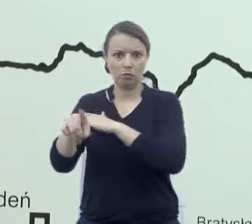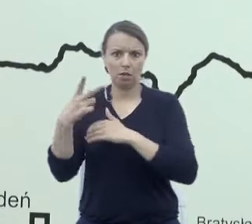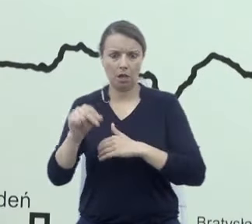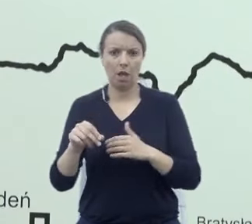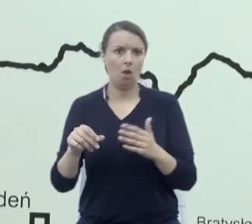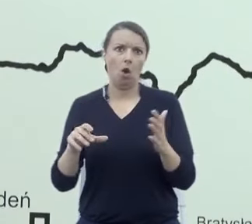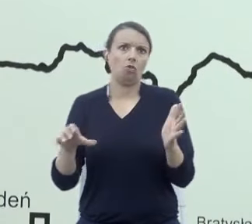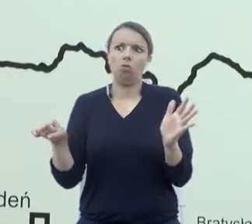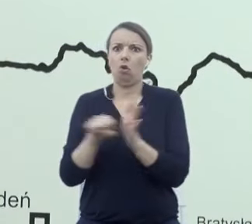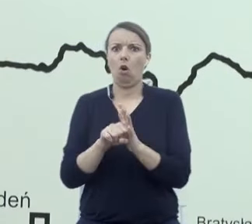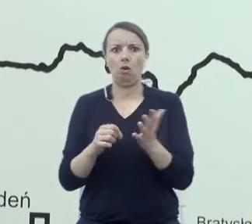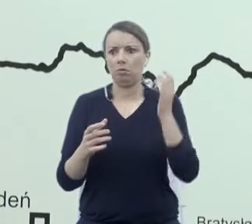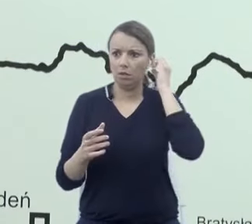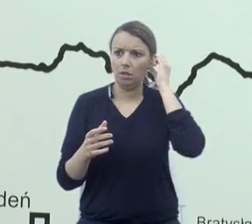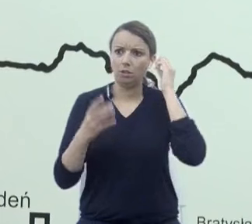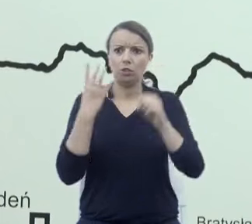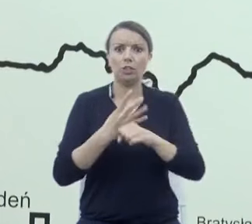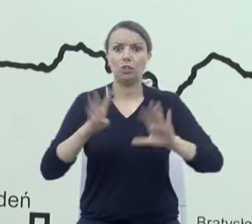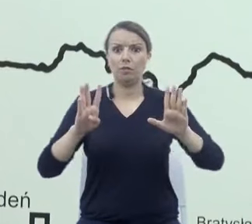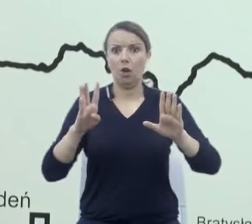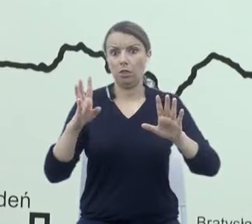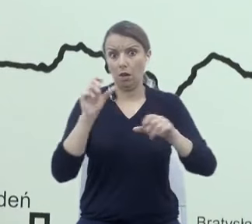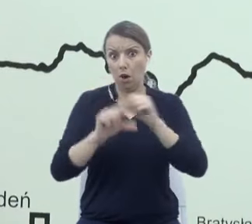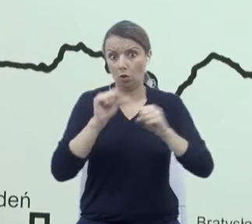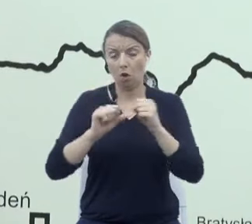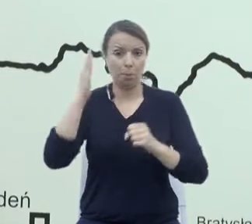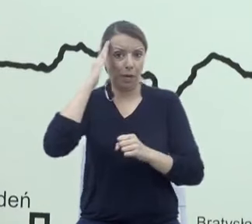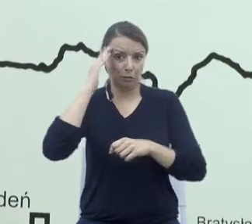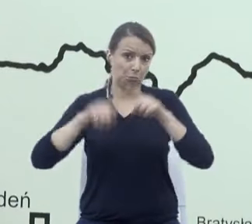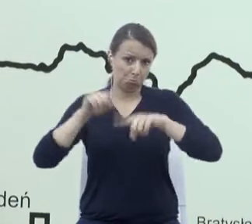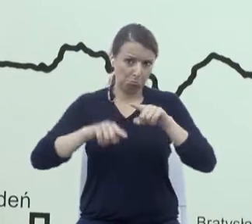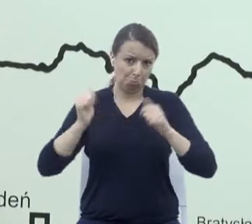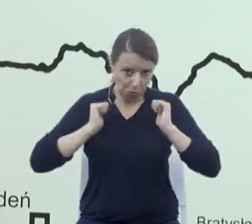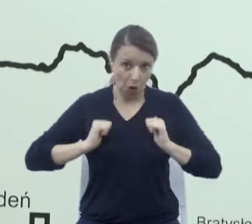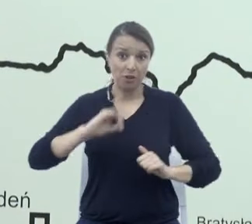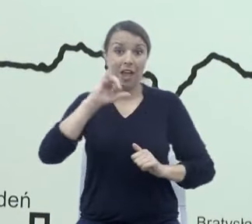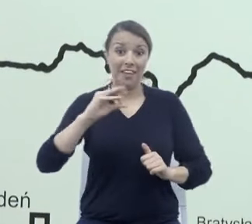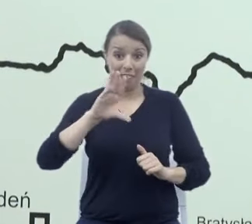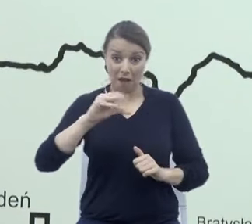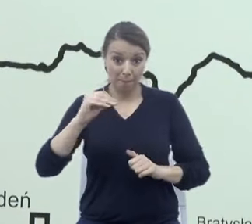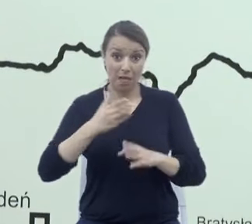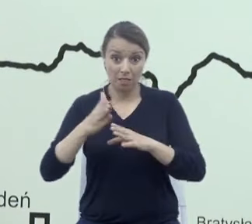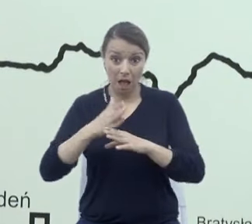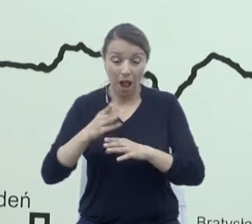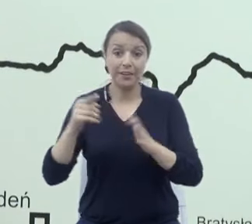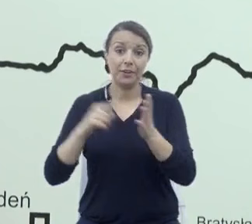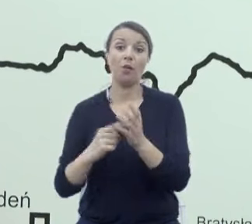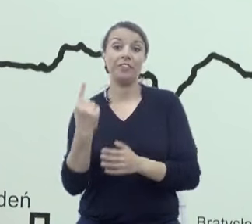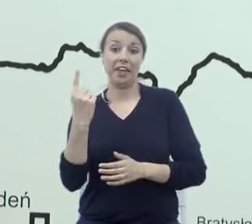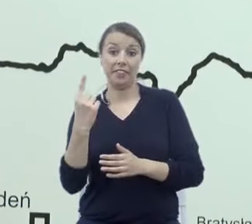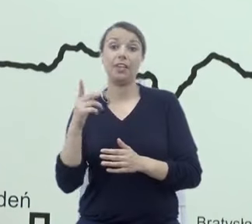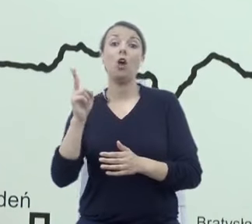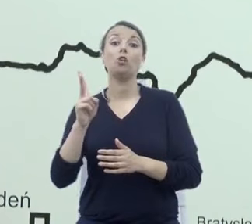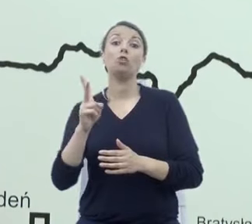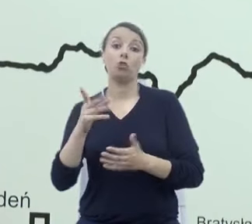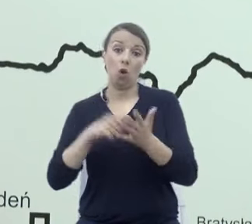sobie zupełnie spokojnie i był jedyny, który dostał no, wyrok kary śmierci, prawda, w tym procesie. Więc no,